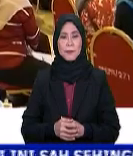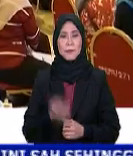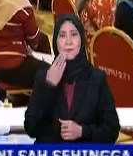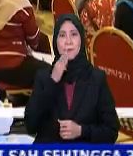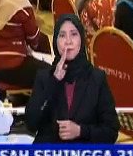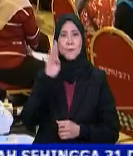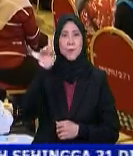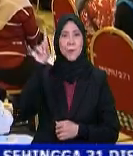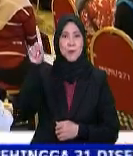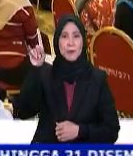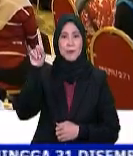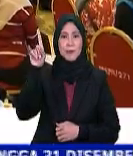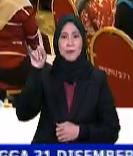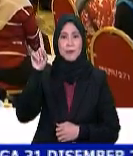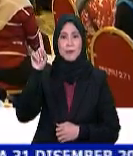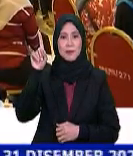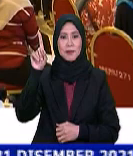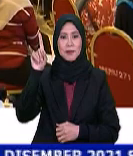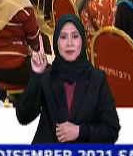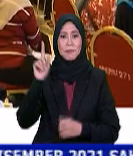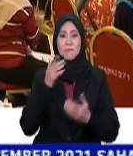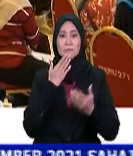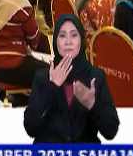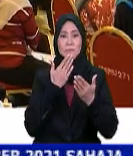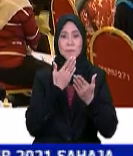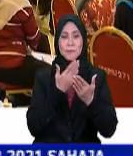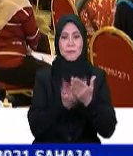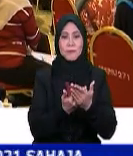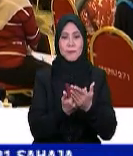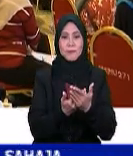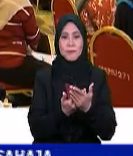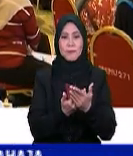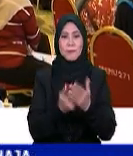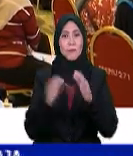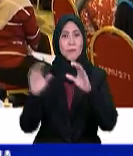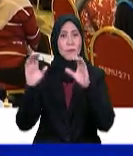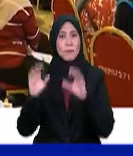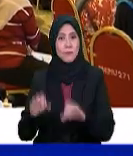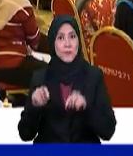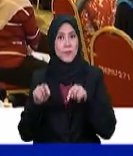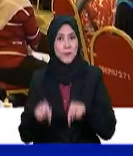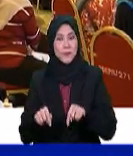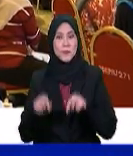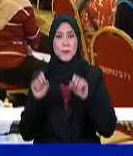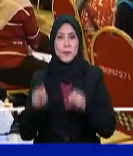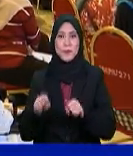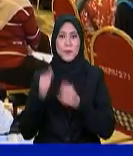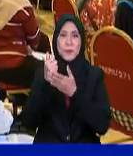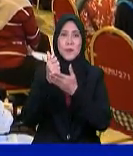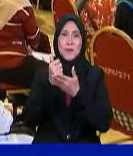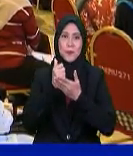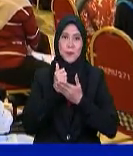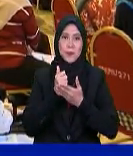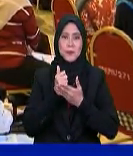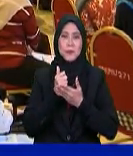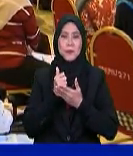Alhamdulillah, saya rasa baguslah kan dengan cara ni boleh lagi bantu untuk